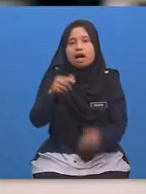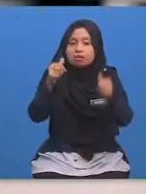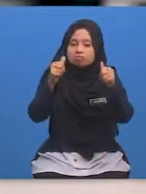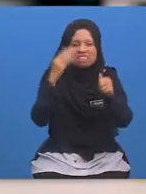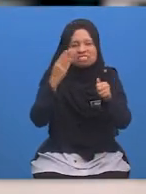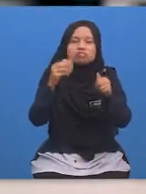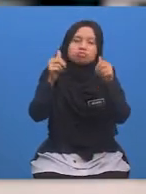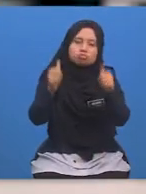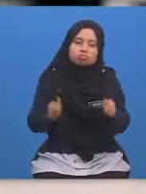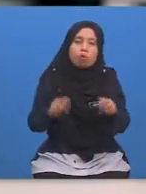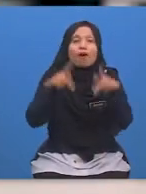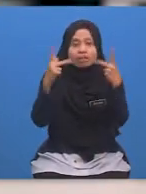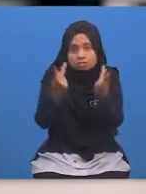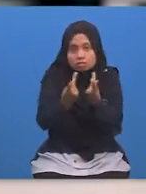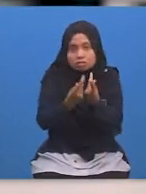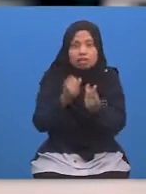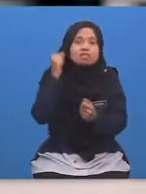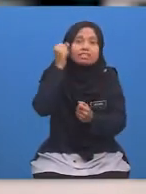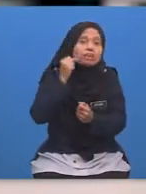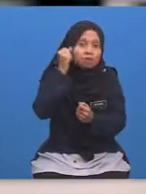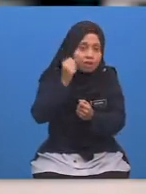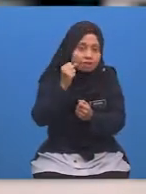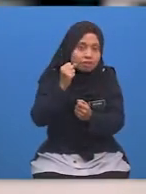keluarga, saudara mara,